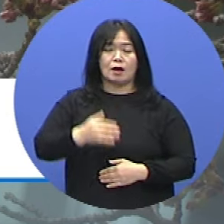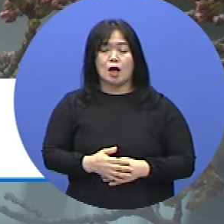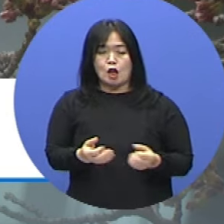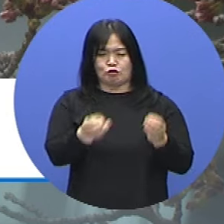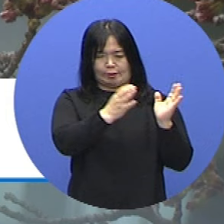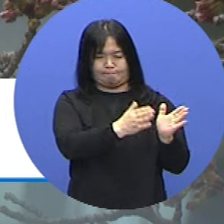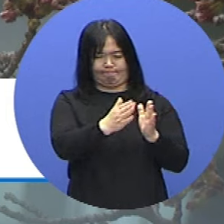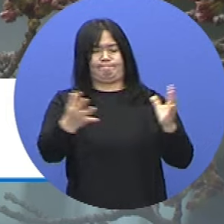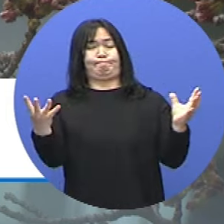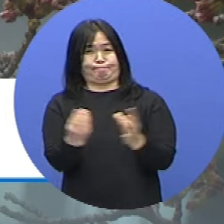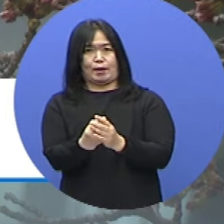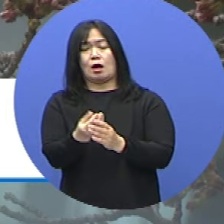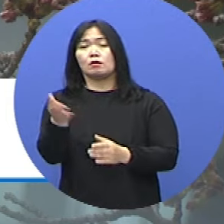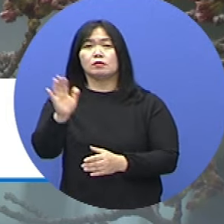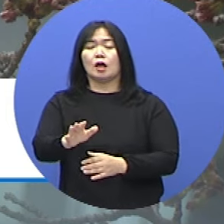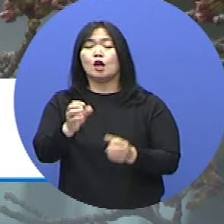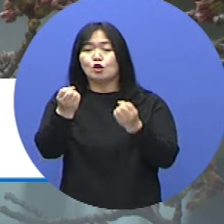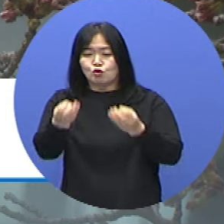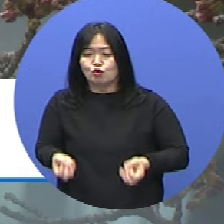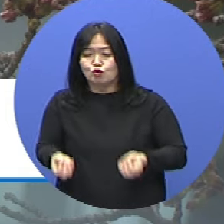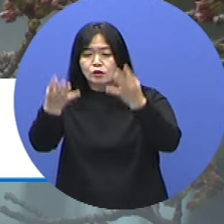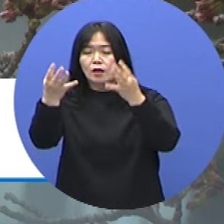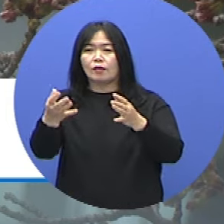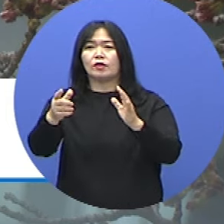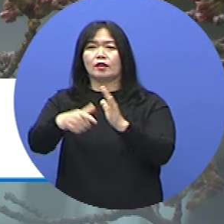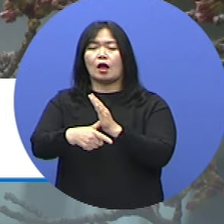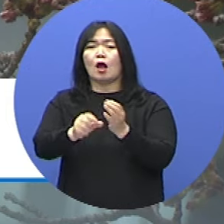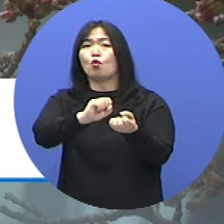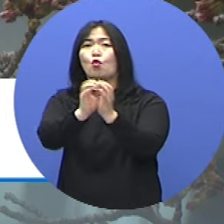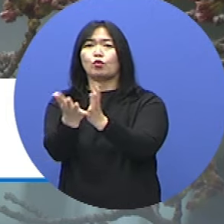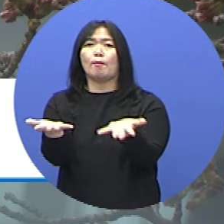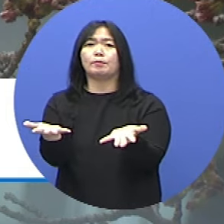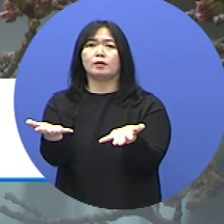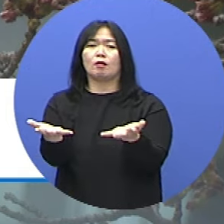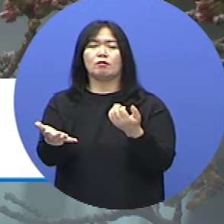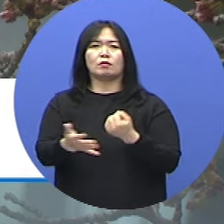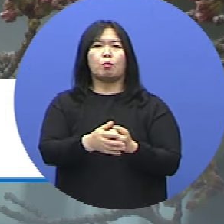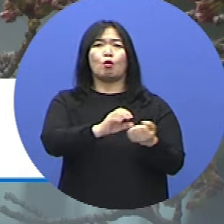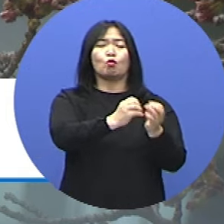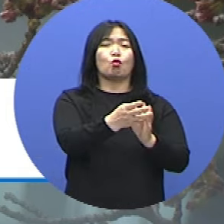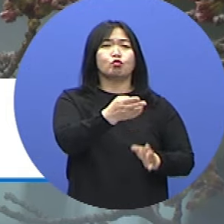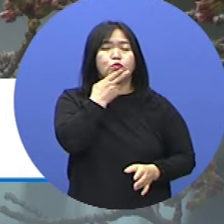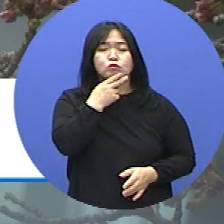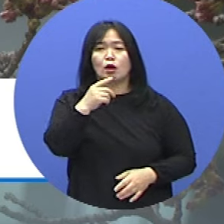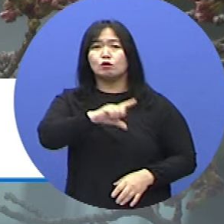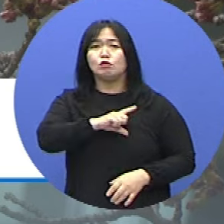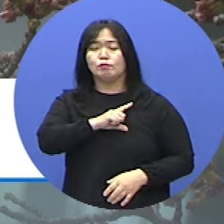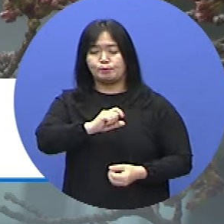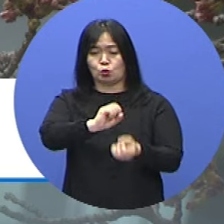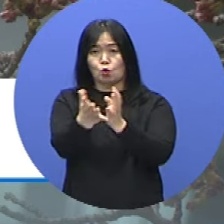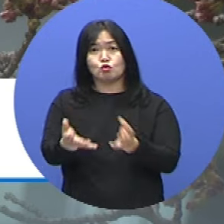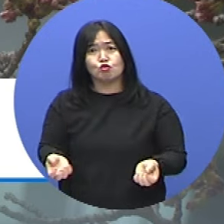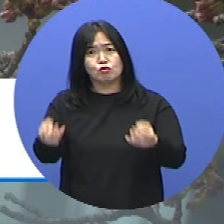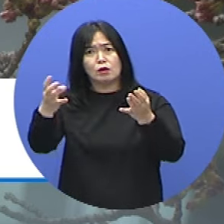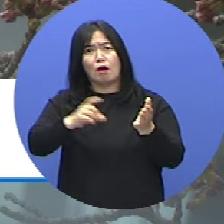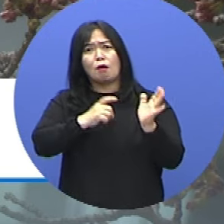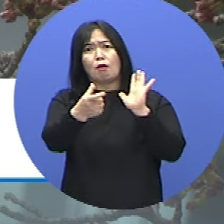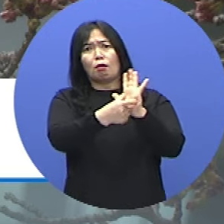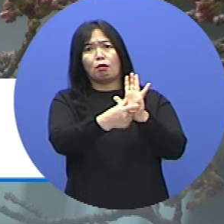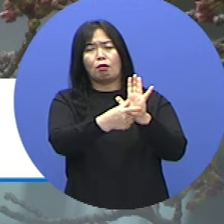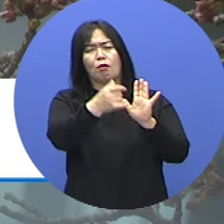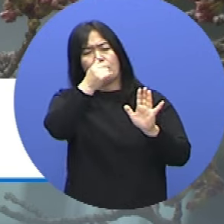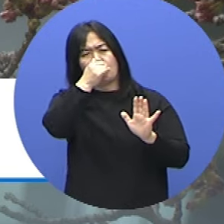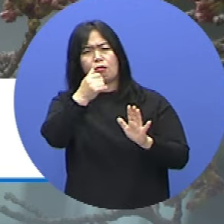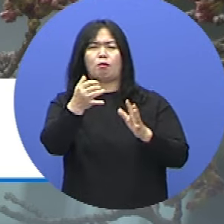축제를 준비했지만 정작 축제의 주인공인 꽃이 피지 않아 꽃 없는 꽃축제를 치러야 하는 일이 점점 더 많아지고